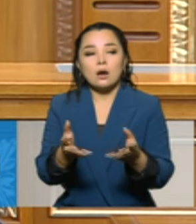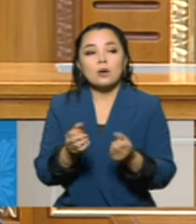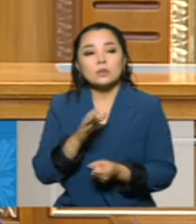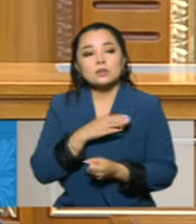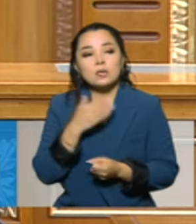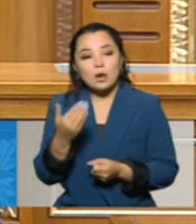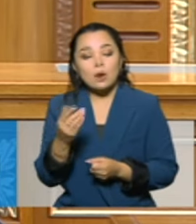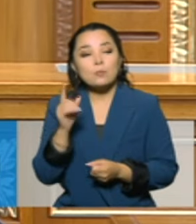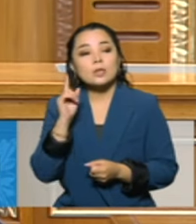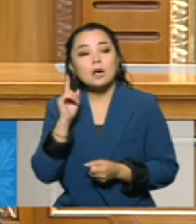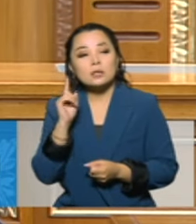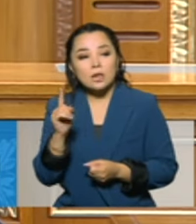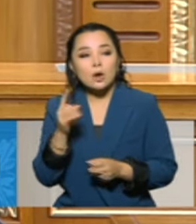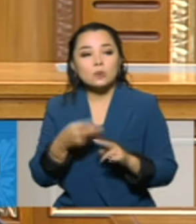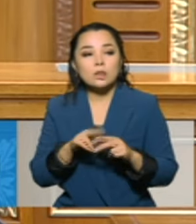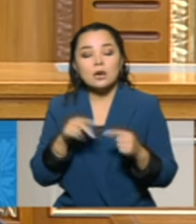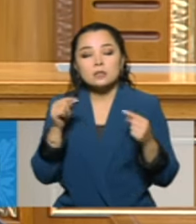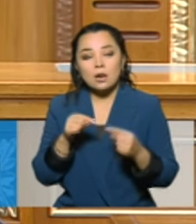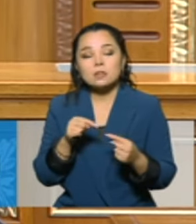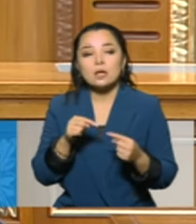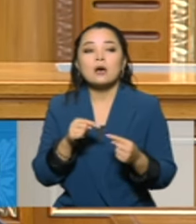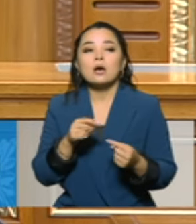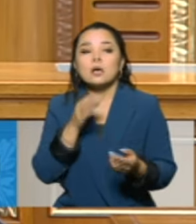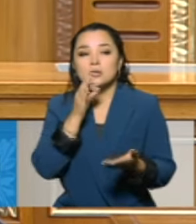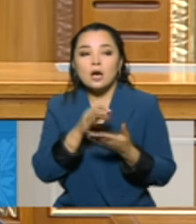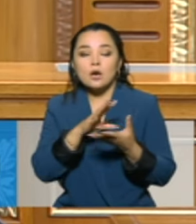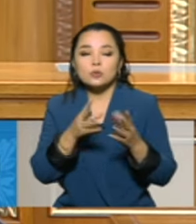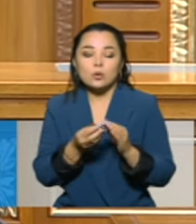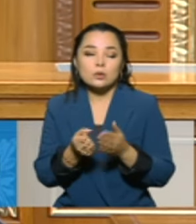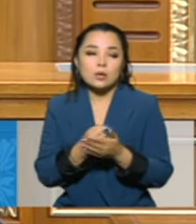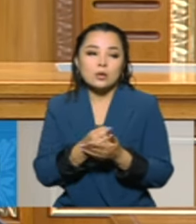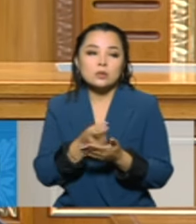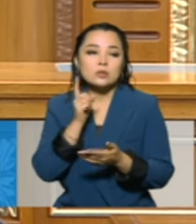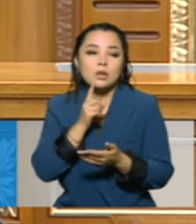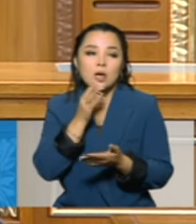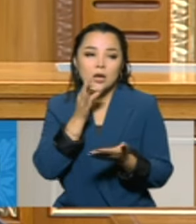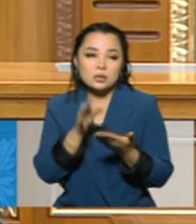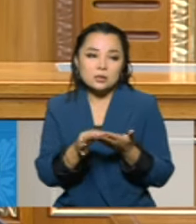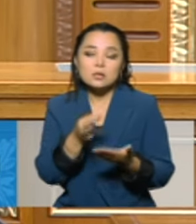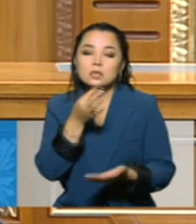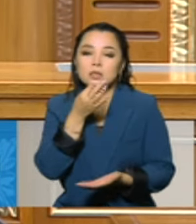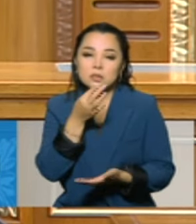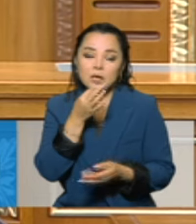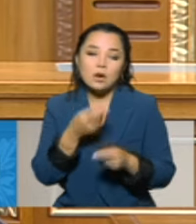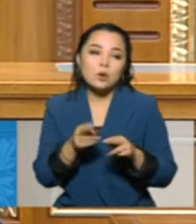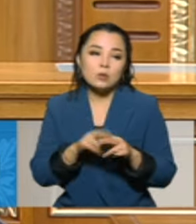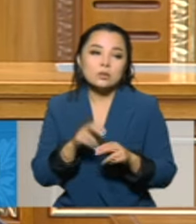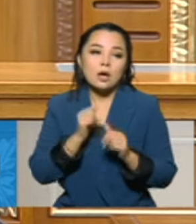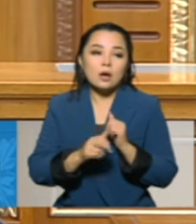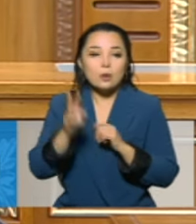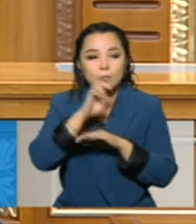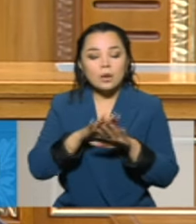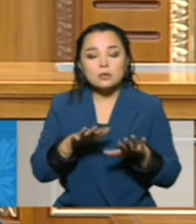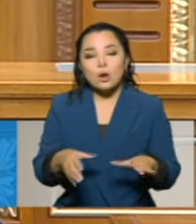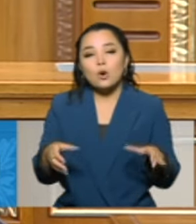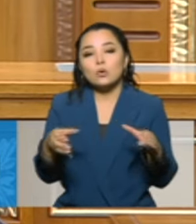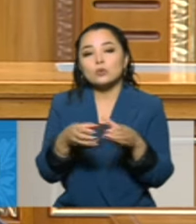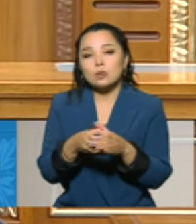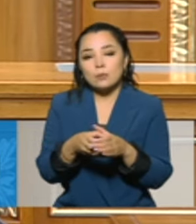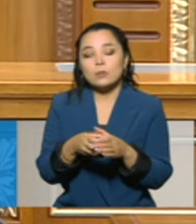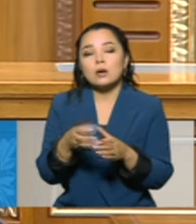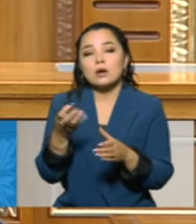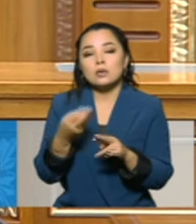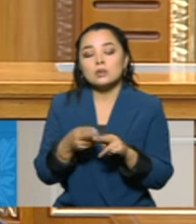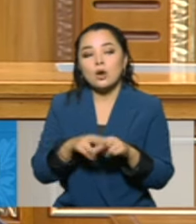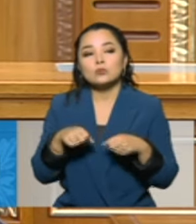қабылдадық. Бірақ нақты нәтижеге жол жеткіздік деуге әлі ерте. Әрбір мемлекеттік құрылым,